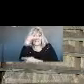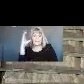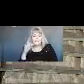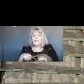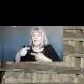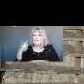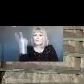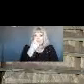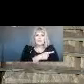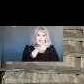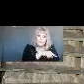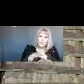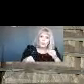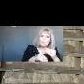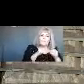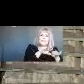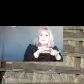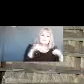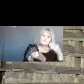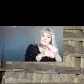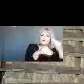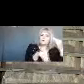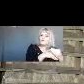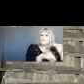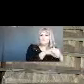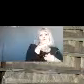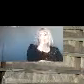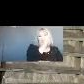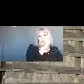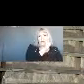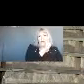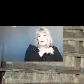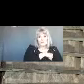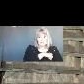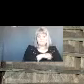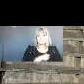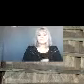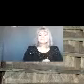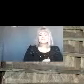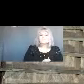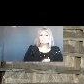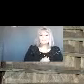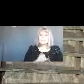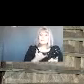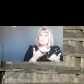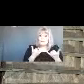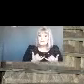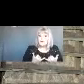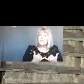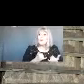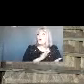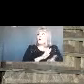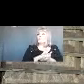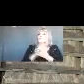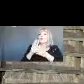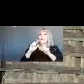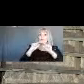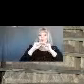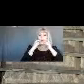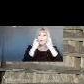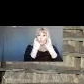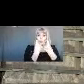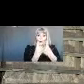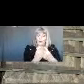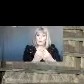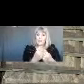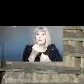dag nog mense by hierdie gemeente gevoeg. Amen. Kom ons gaan dan